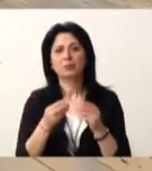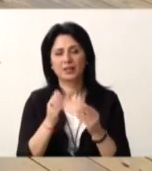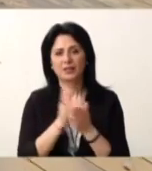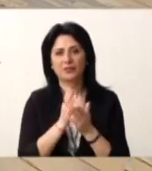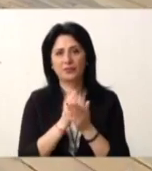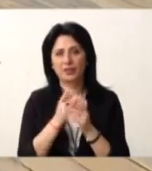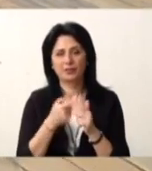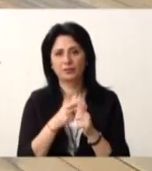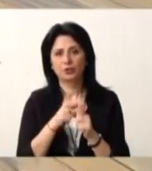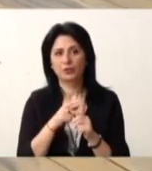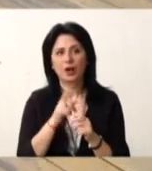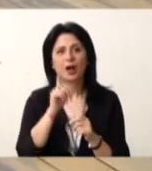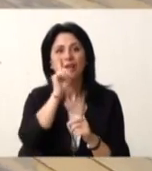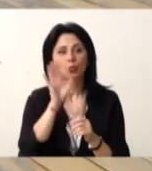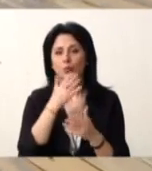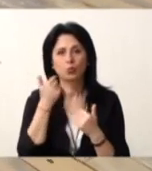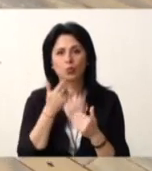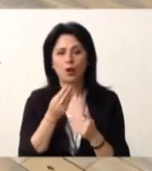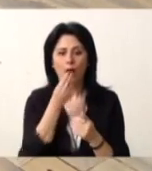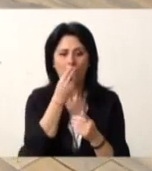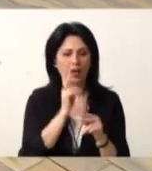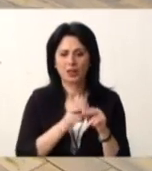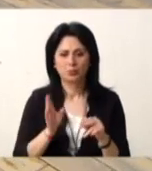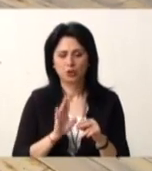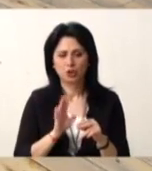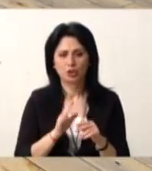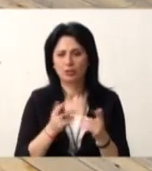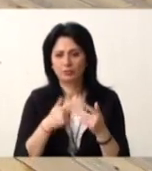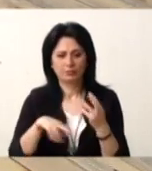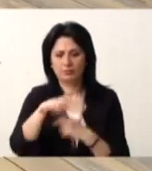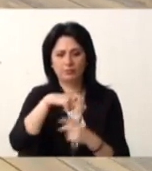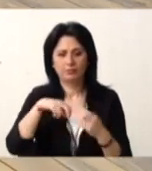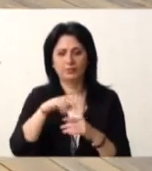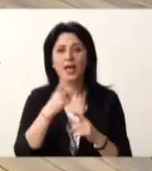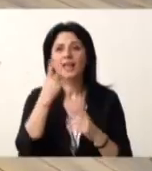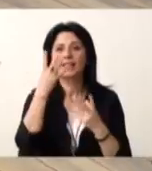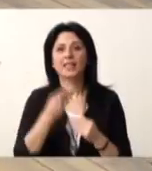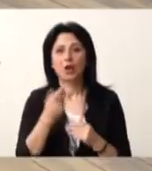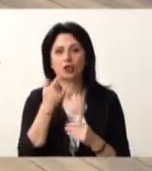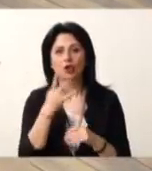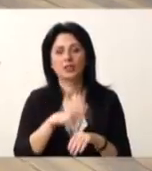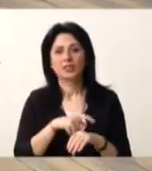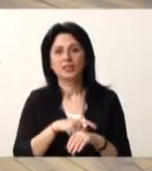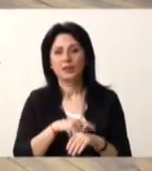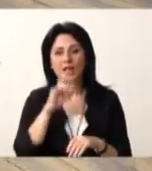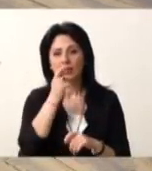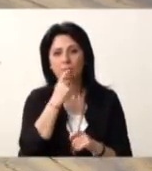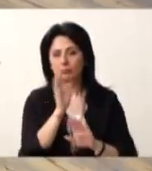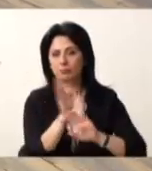საერთოდ არ უქმნის დისკომფორტს არც კვების დროს, არც ჩვეულებრივ ცხოვრების ეს უნდა ისხოვოს ის დღე. არ უნდა მიიღოს